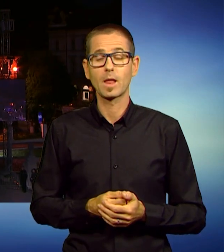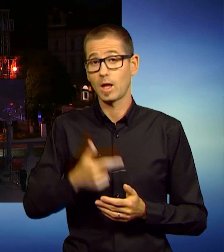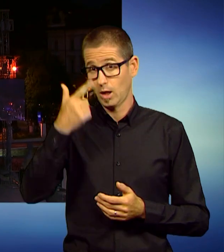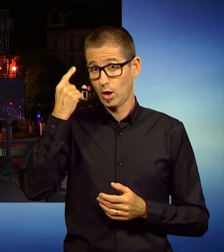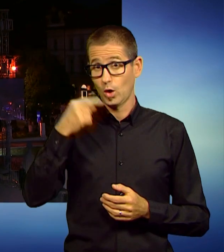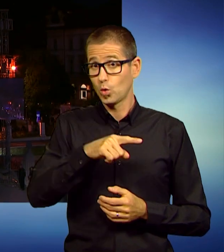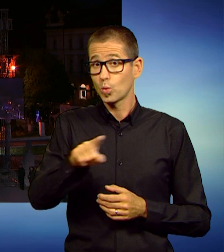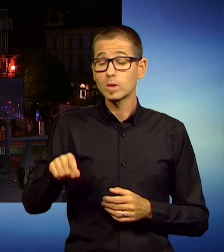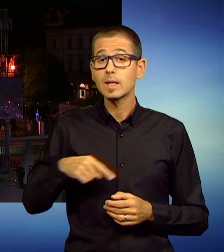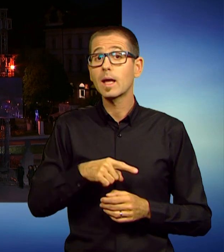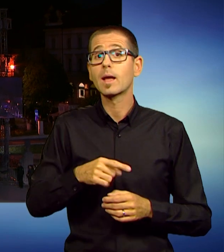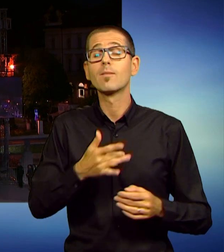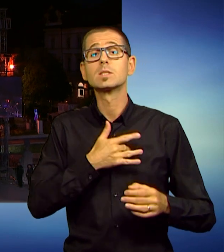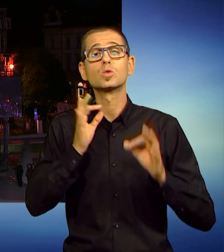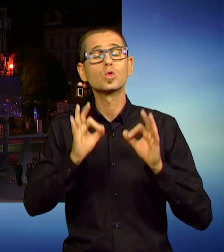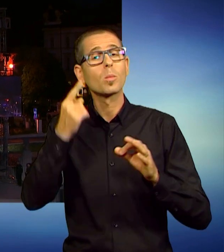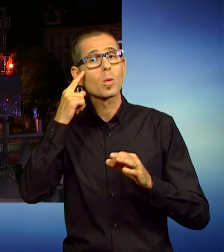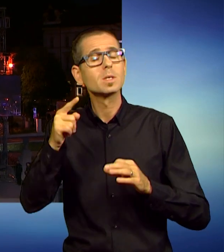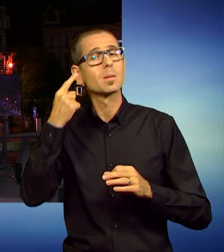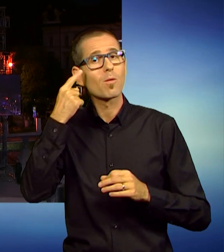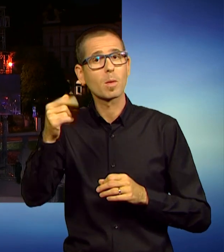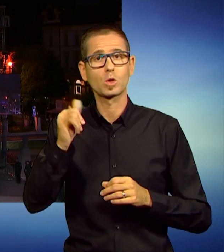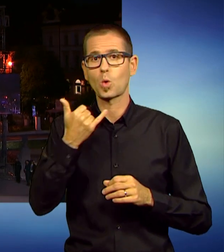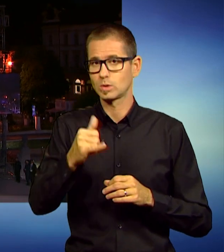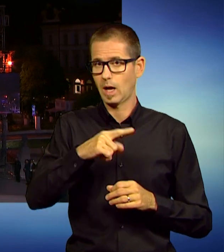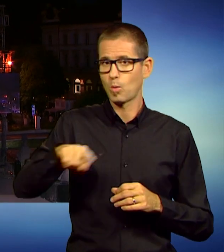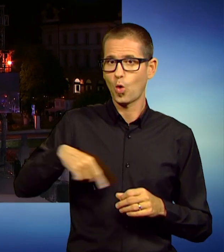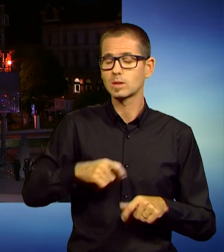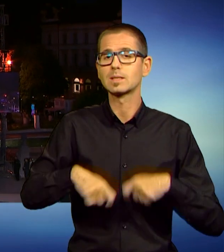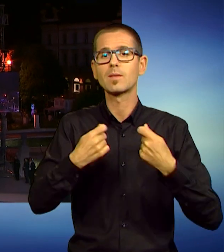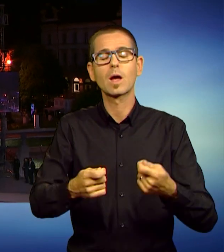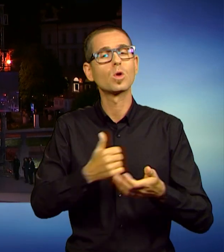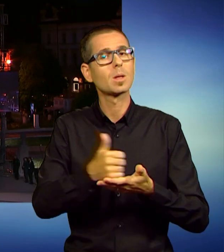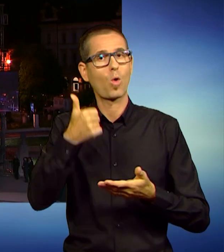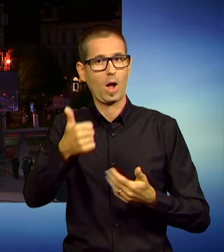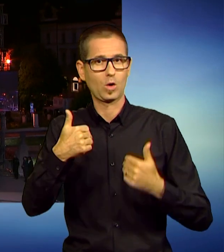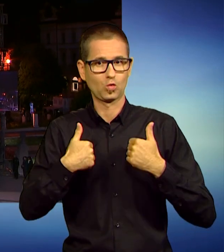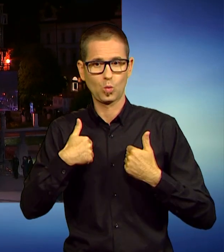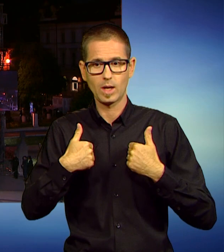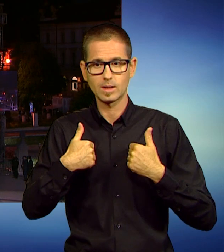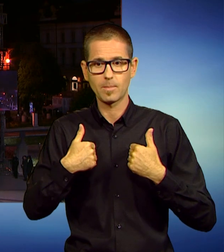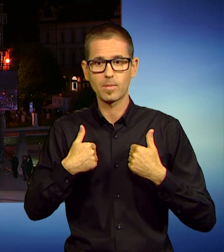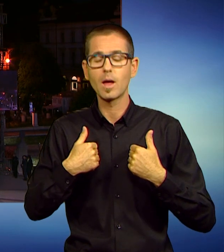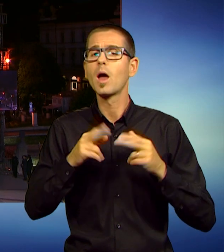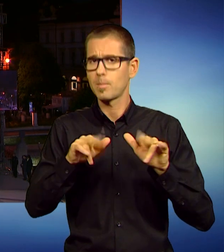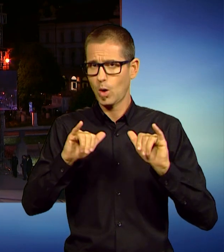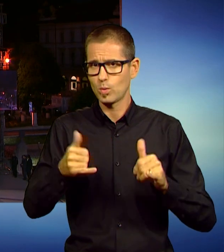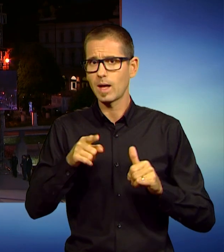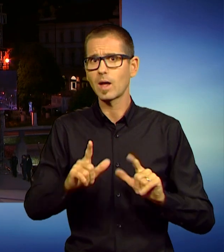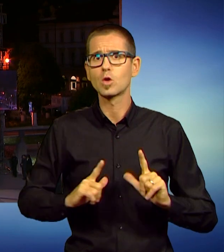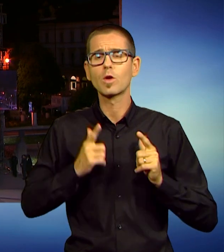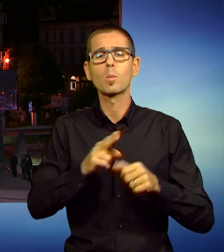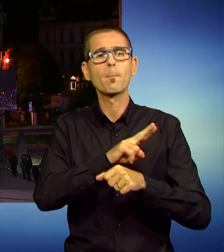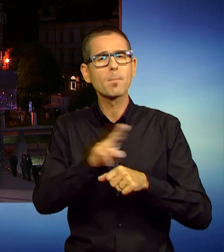Ljudje, ki v srcu dobro mislimo, vemo, da je vsakemu od nas dano eno samo življenje. Prav je, da ga živimo